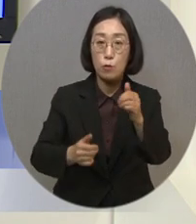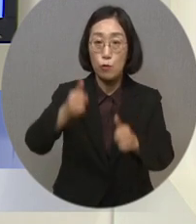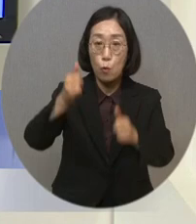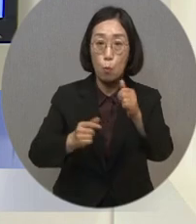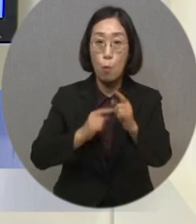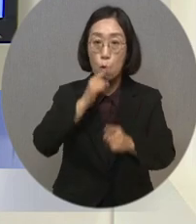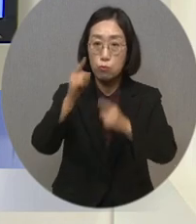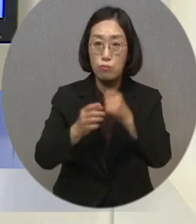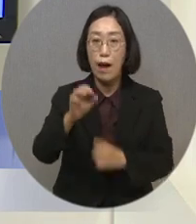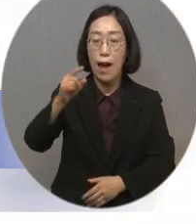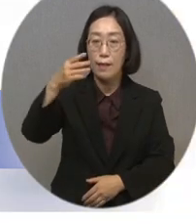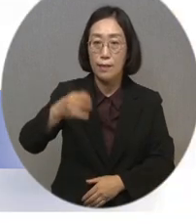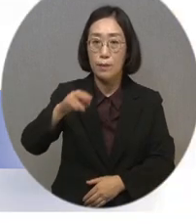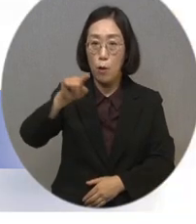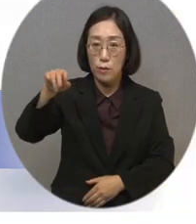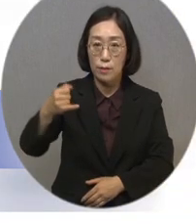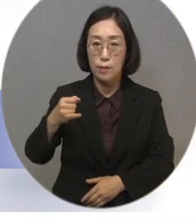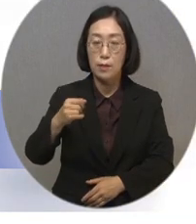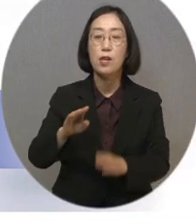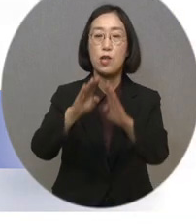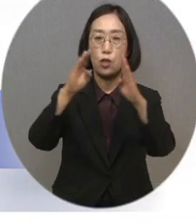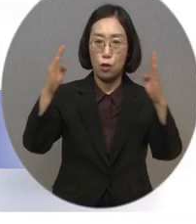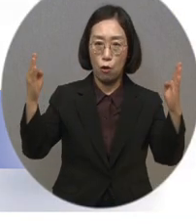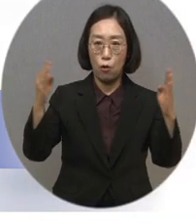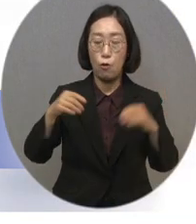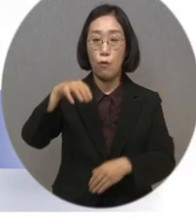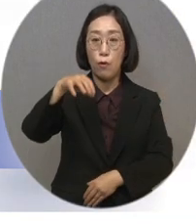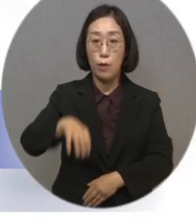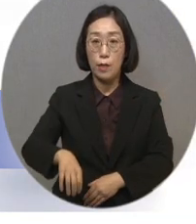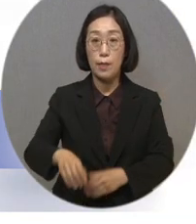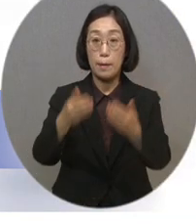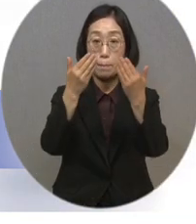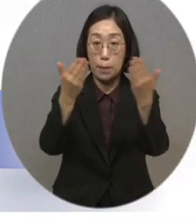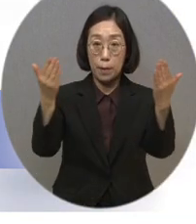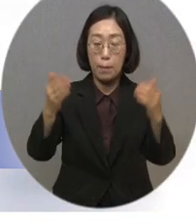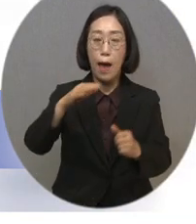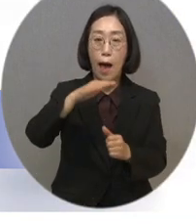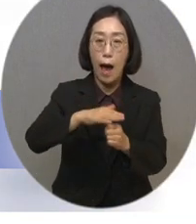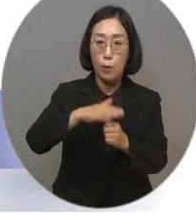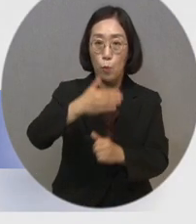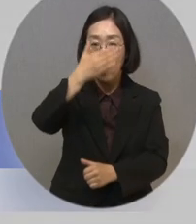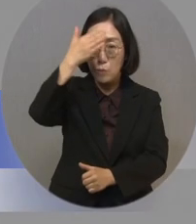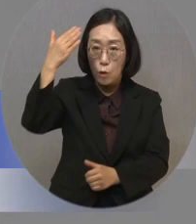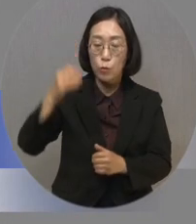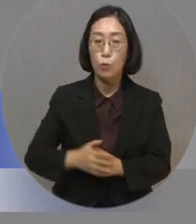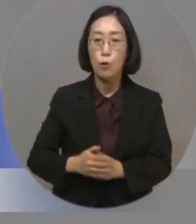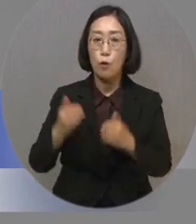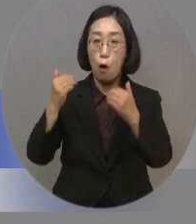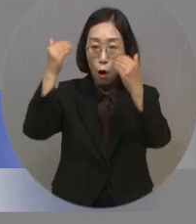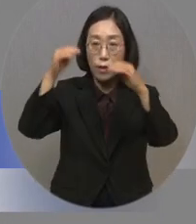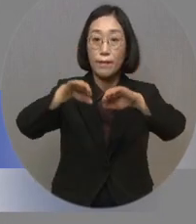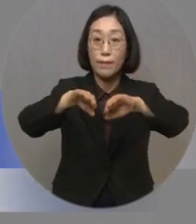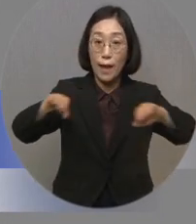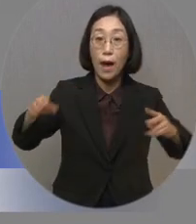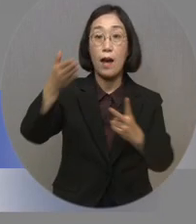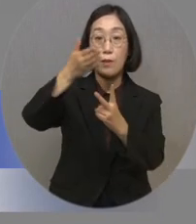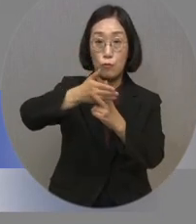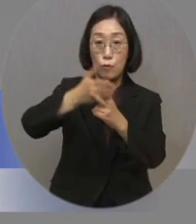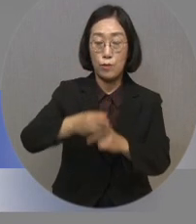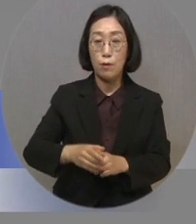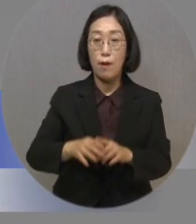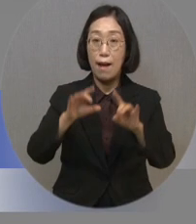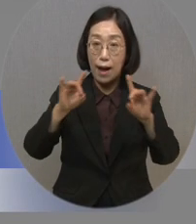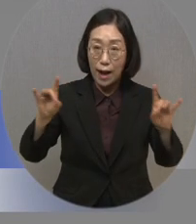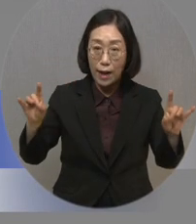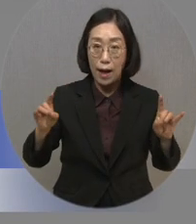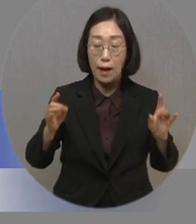아트 버스를 개최합니다 하나 아트 버스는 아동 청소년 성인 부문으로 나눠 각 부문에 해당하는